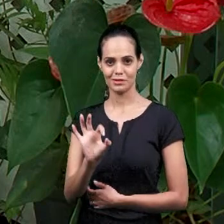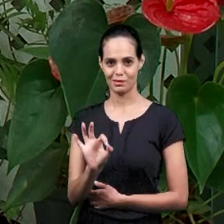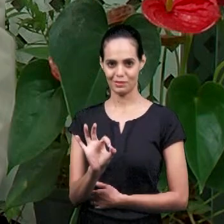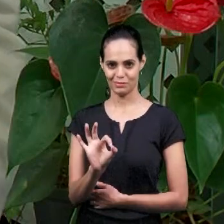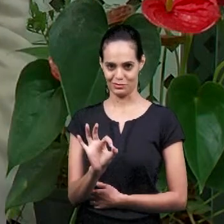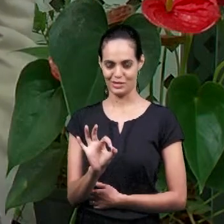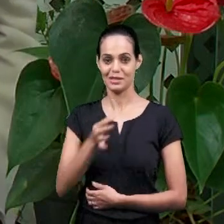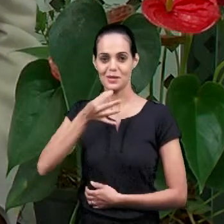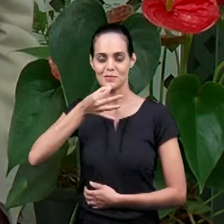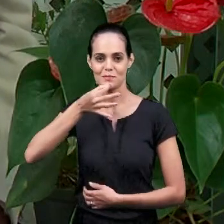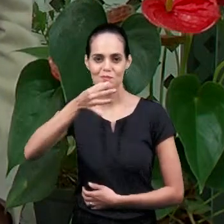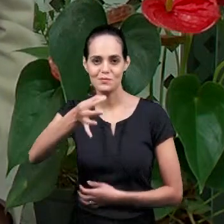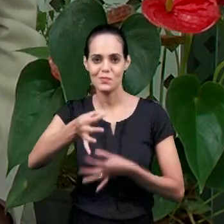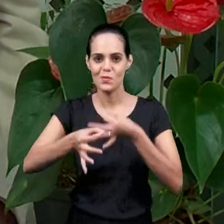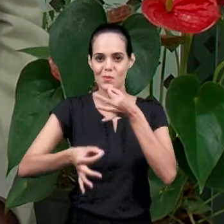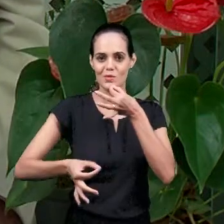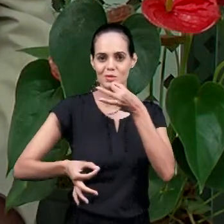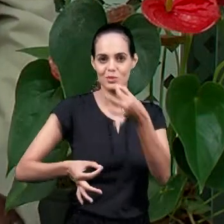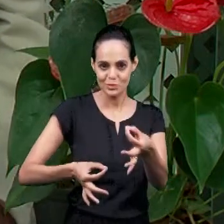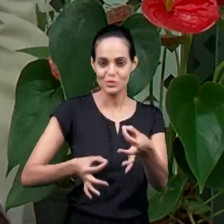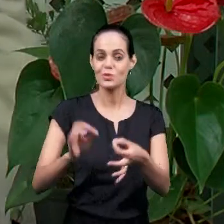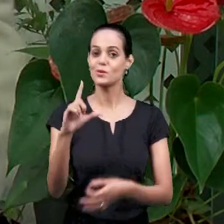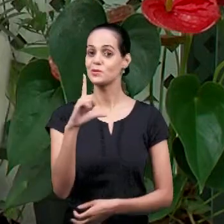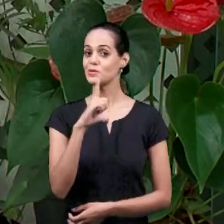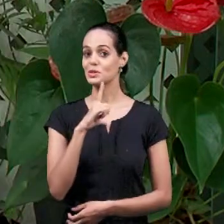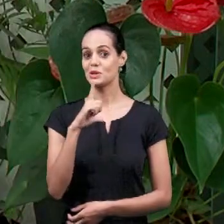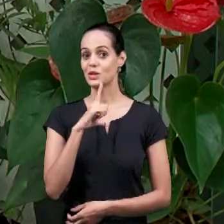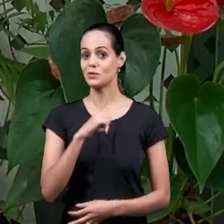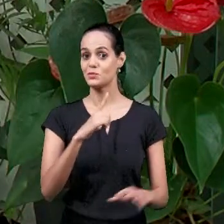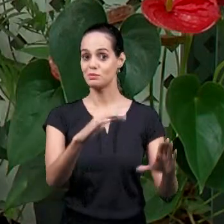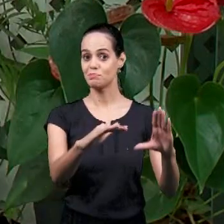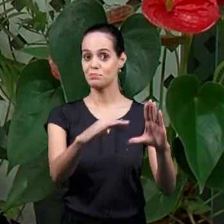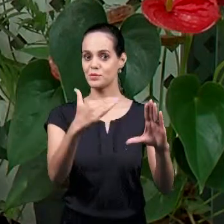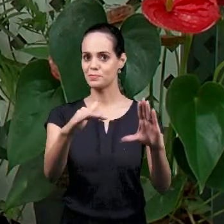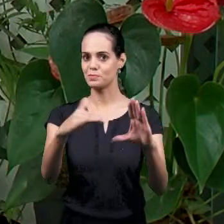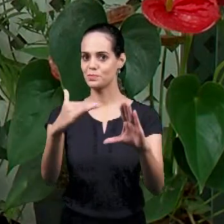50% des contributions sont venues